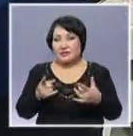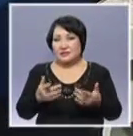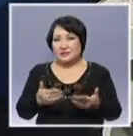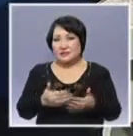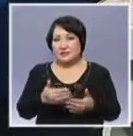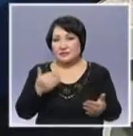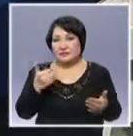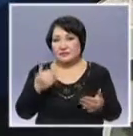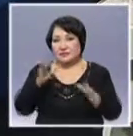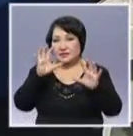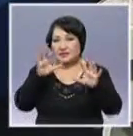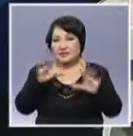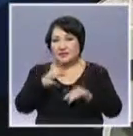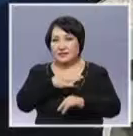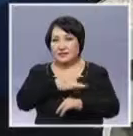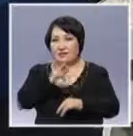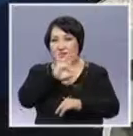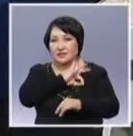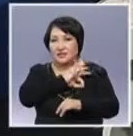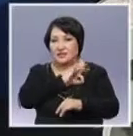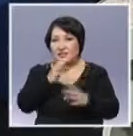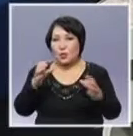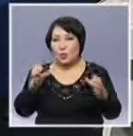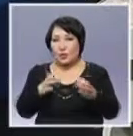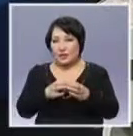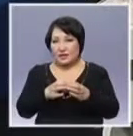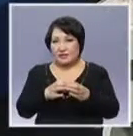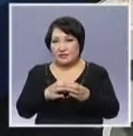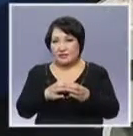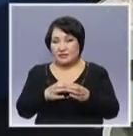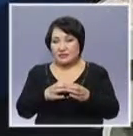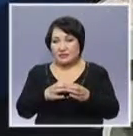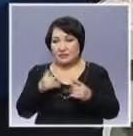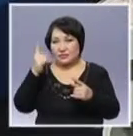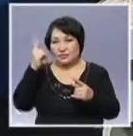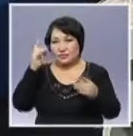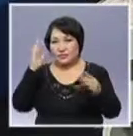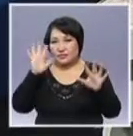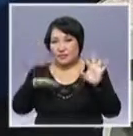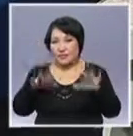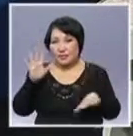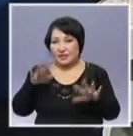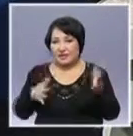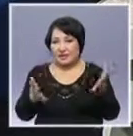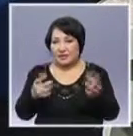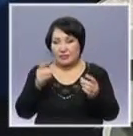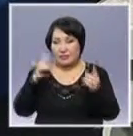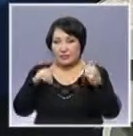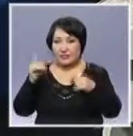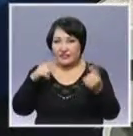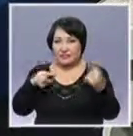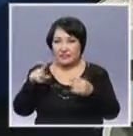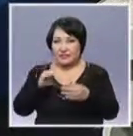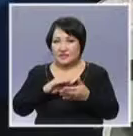енді заң шығарушы орган оны беталбатты мысалы жасамайды, оның алдында сараптамалар болған.